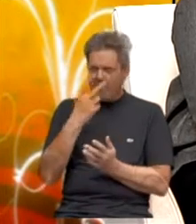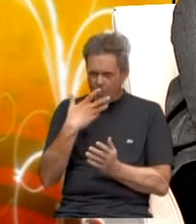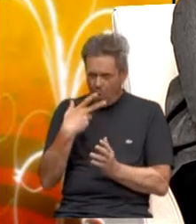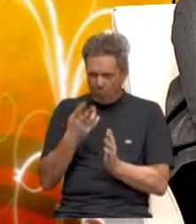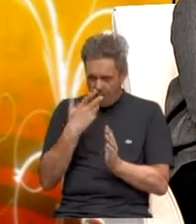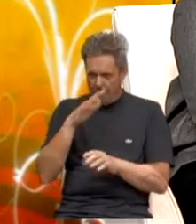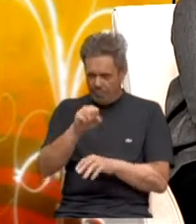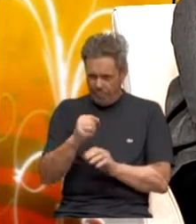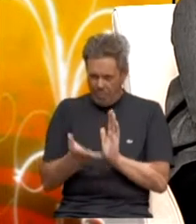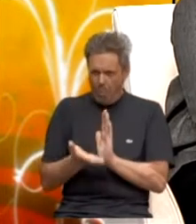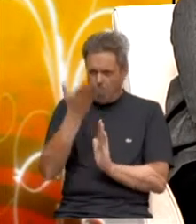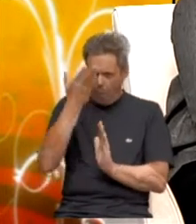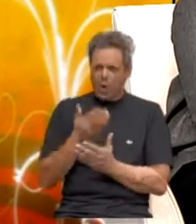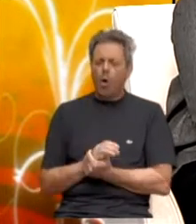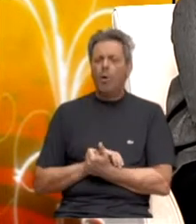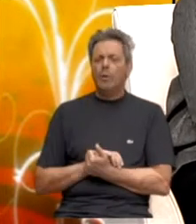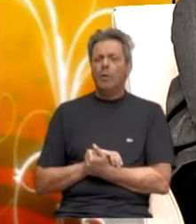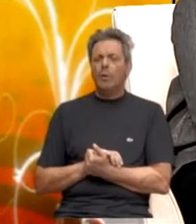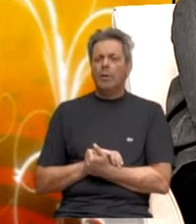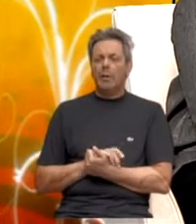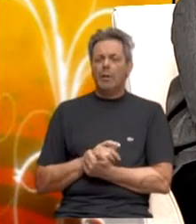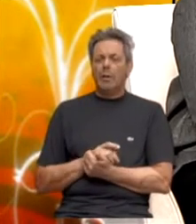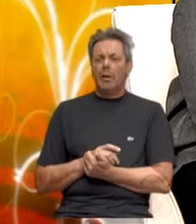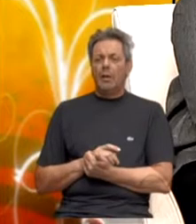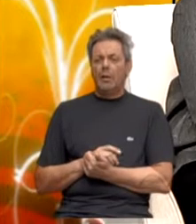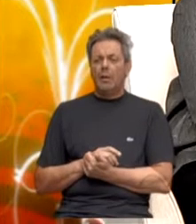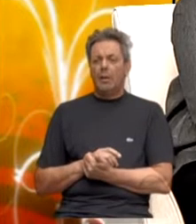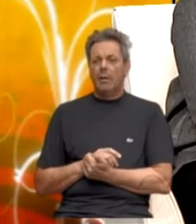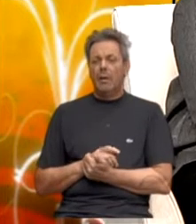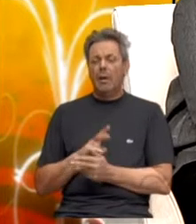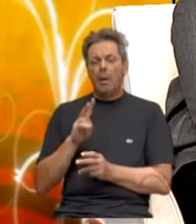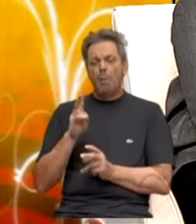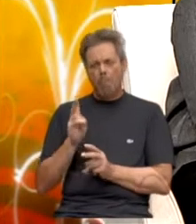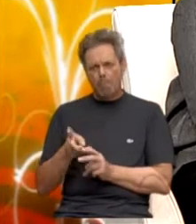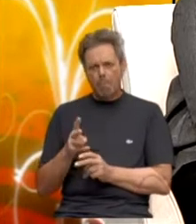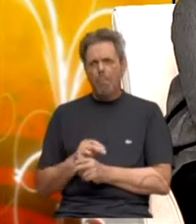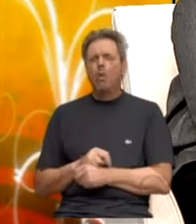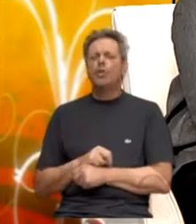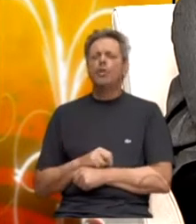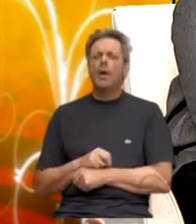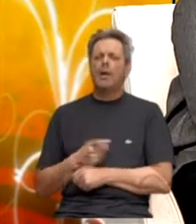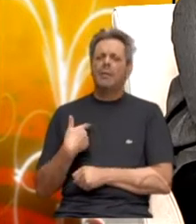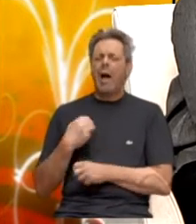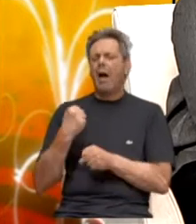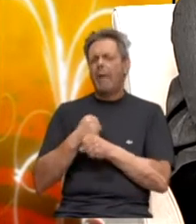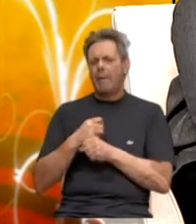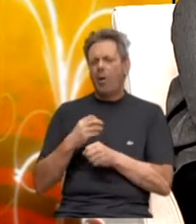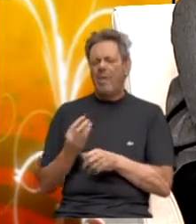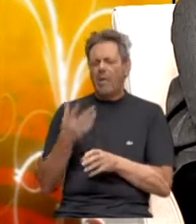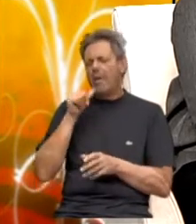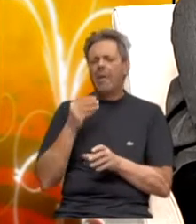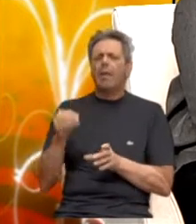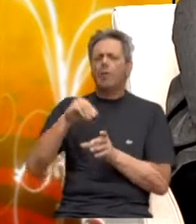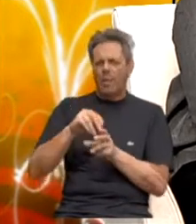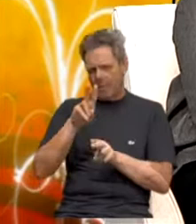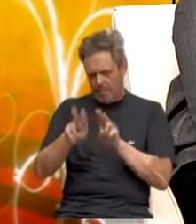vrijednosti, kako arterijskog tlaka, tako i ukupno kolesterola, imat će mogućnost da naprave i dodatnu